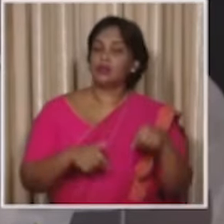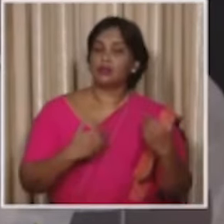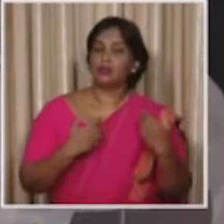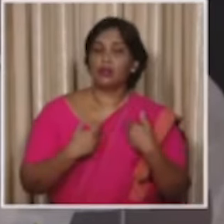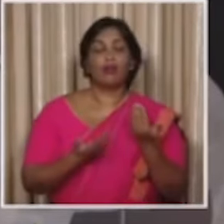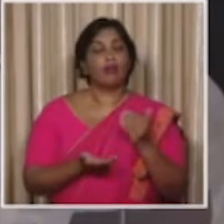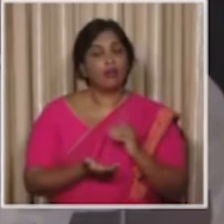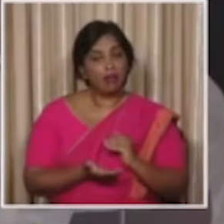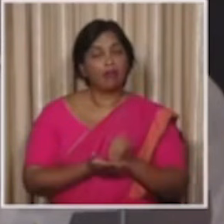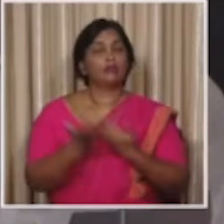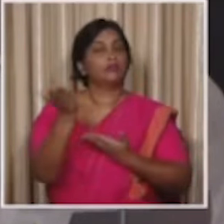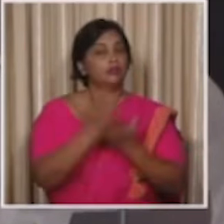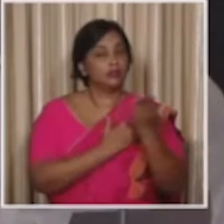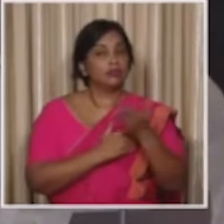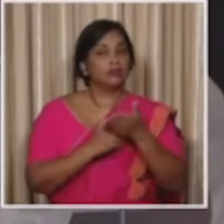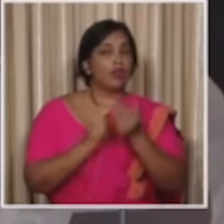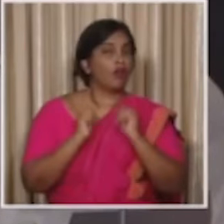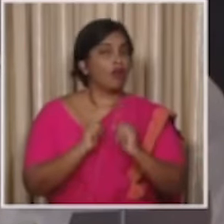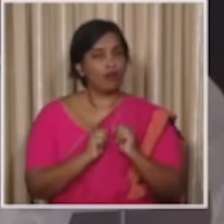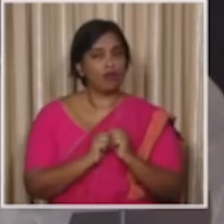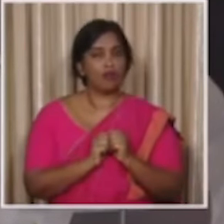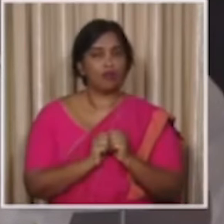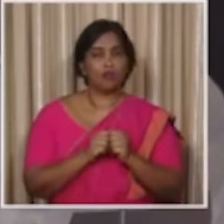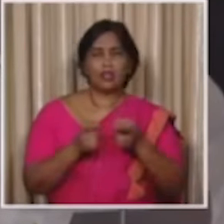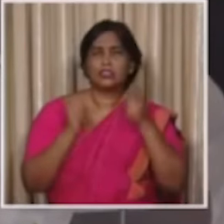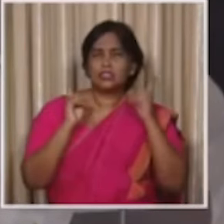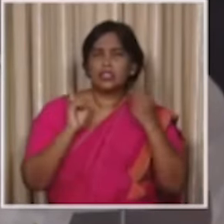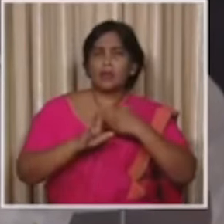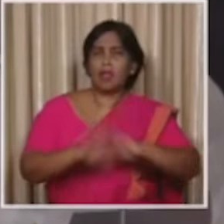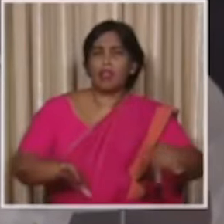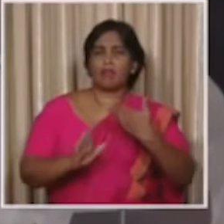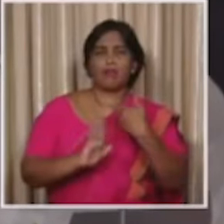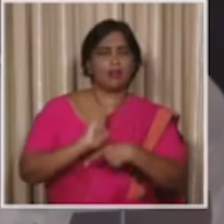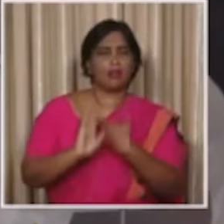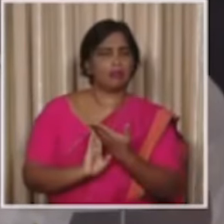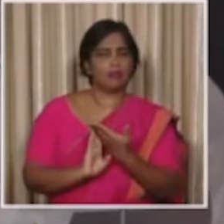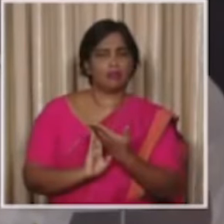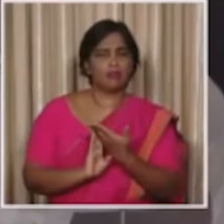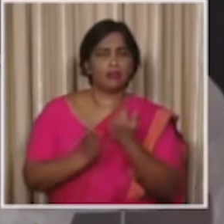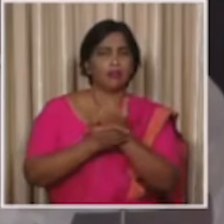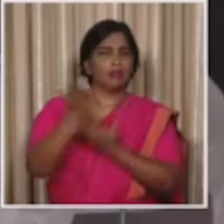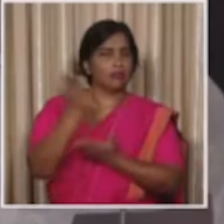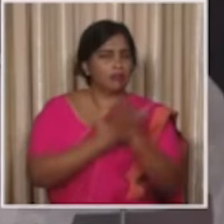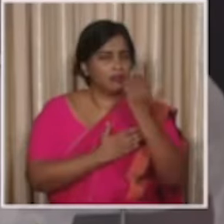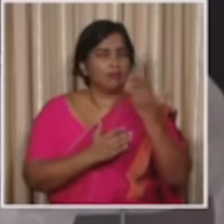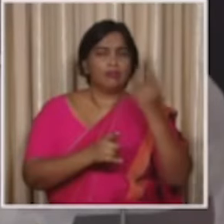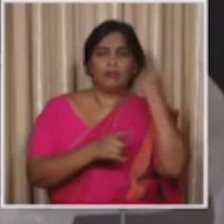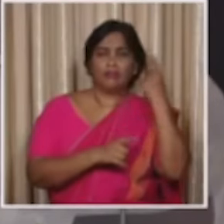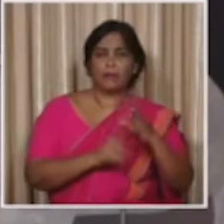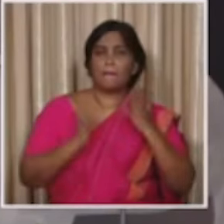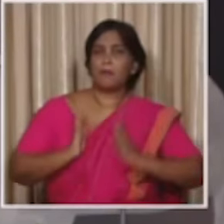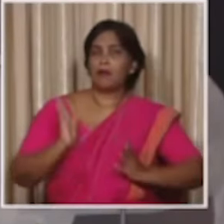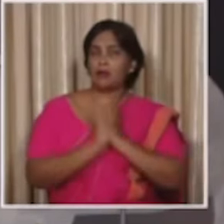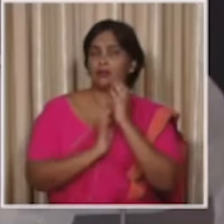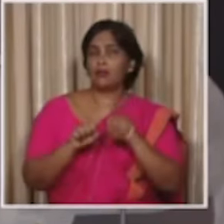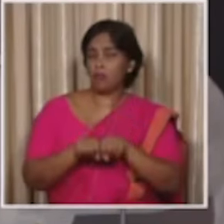සිදු වෙනවා නැවත මෝසමක් ඉදිරිපත් කළා මේ තත්ත්වය අහන්න. මේ සෙල්ලම් කරන්නේ මේ රටේ දරුවොත් එක්ක. පෙස්සමක් දාපු පළියට මානව හිමිකම්